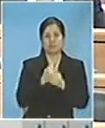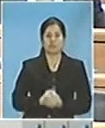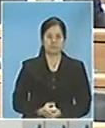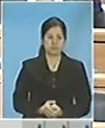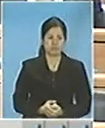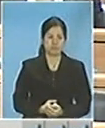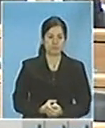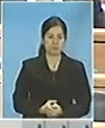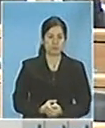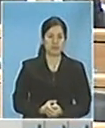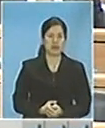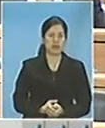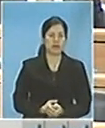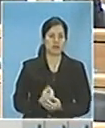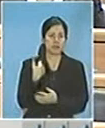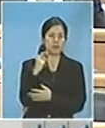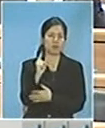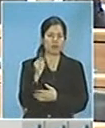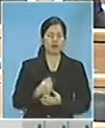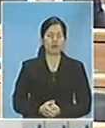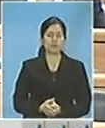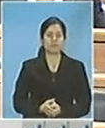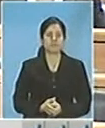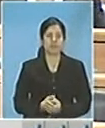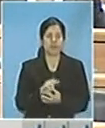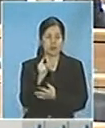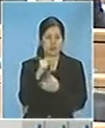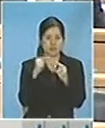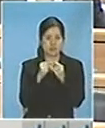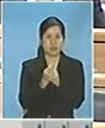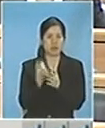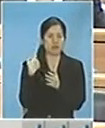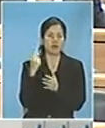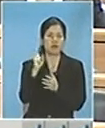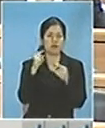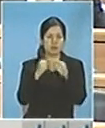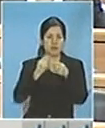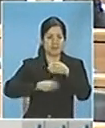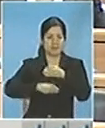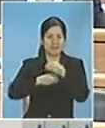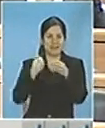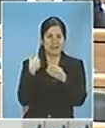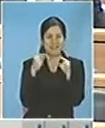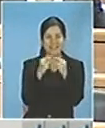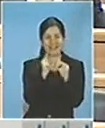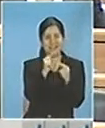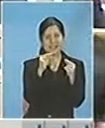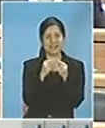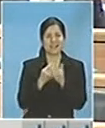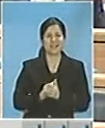ปค่ะนอกจากนี้แล้วนะคะการเพิ่มเติมอำนาจหน้าที่ของราชบัณฑิตยสถ